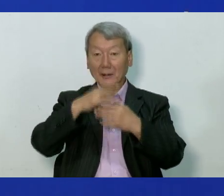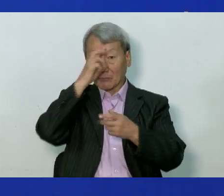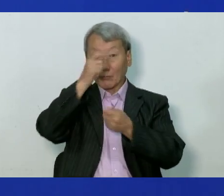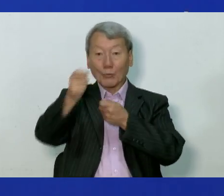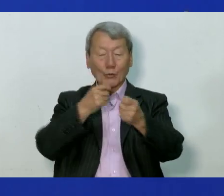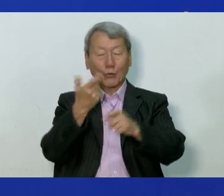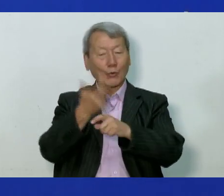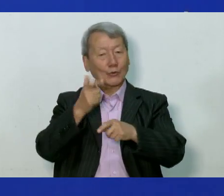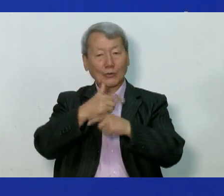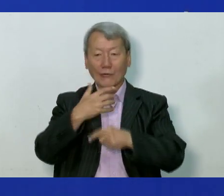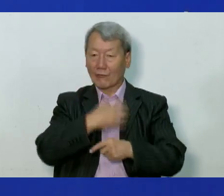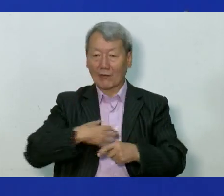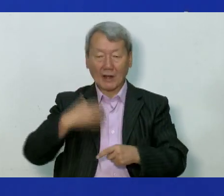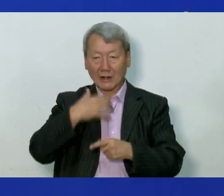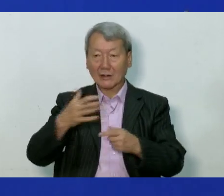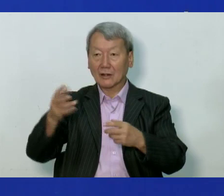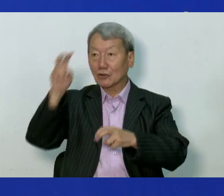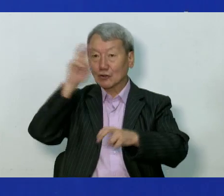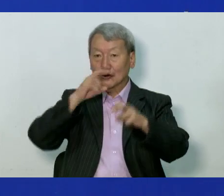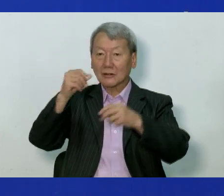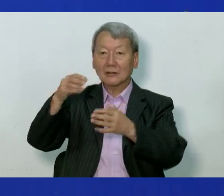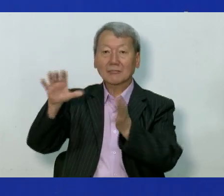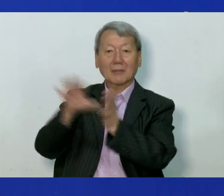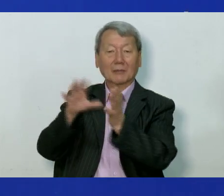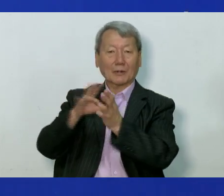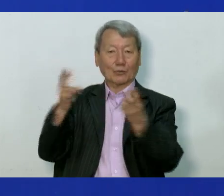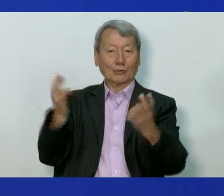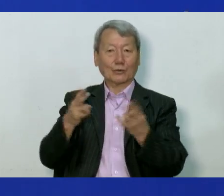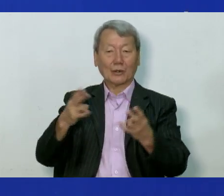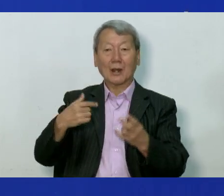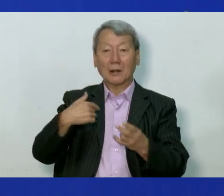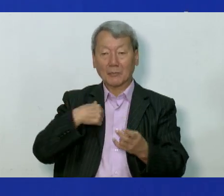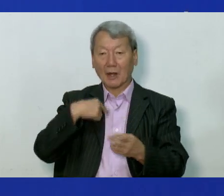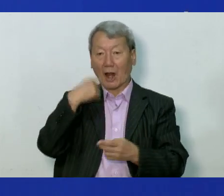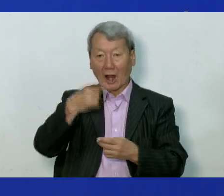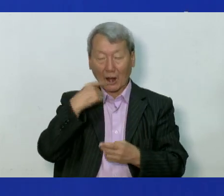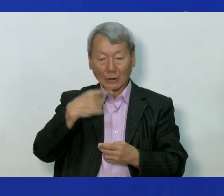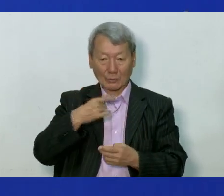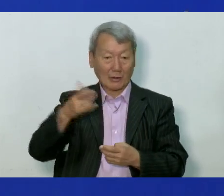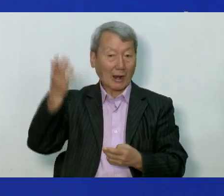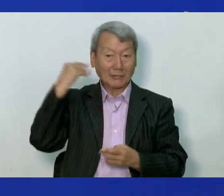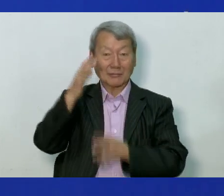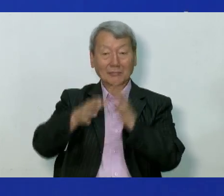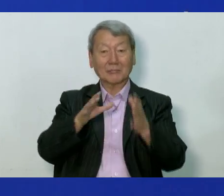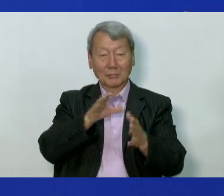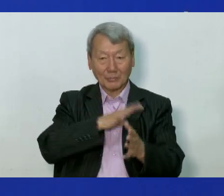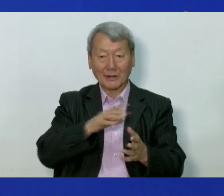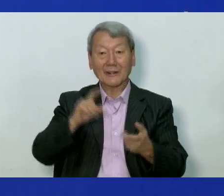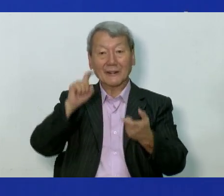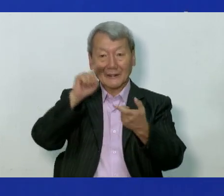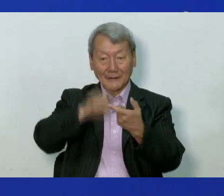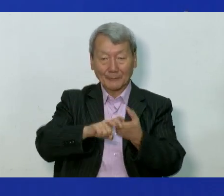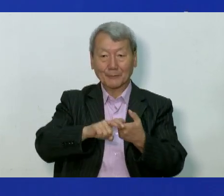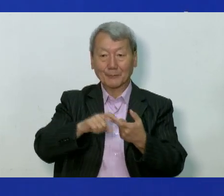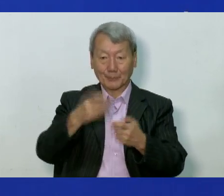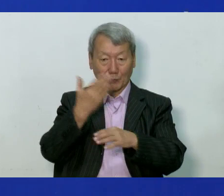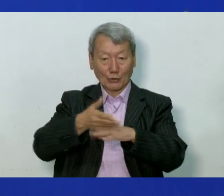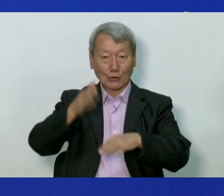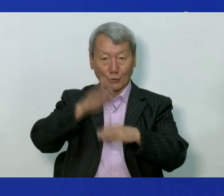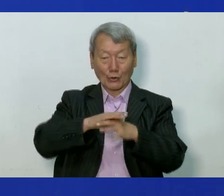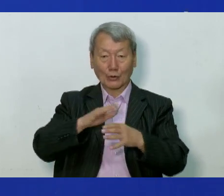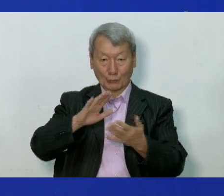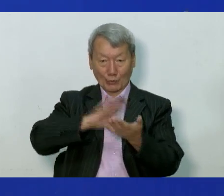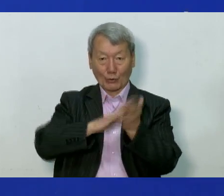возникла острая необходимость привлечения финансовой помощи. Мы об этом говорили не раз. В связи со